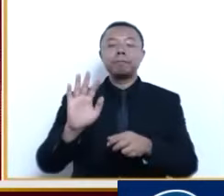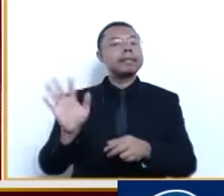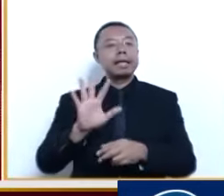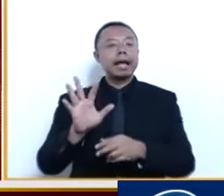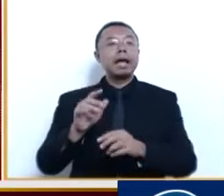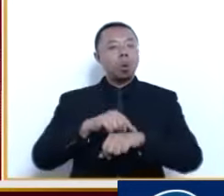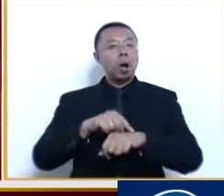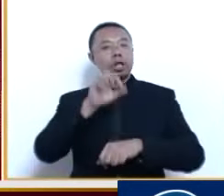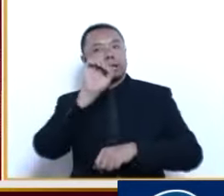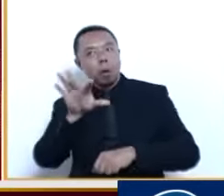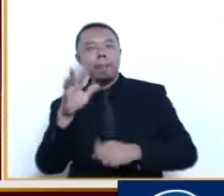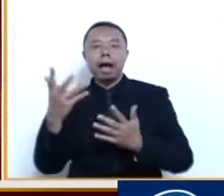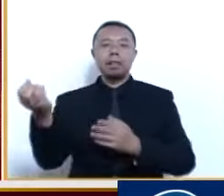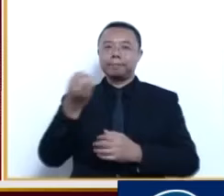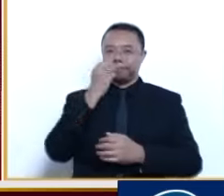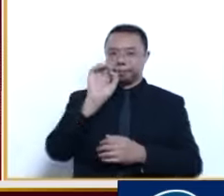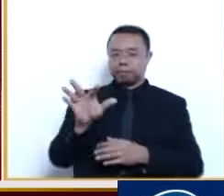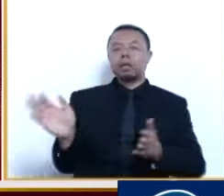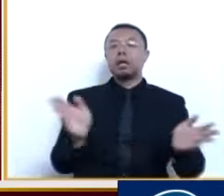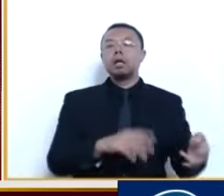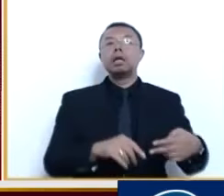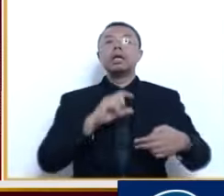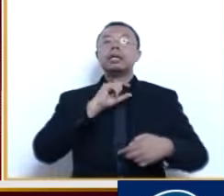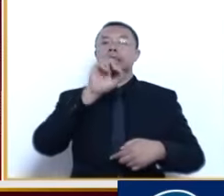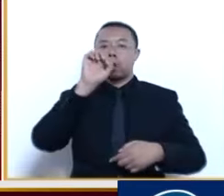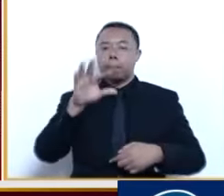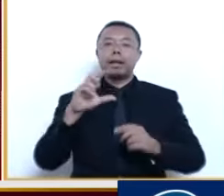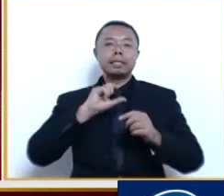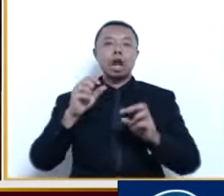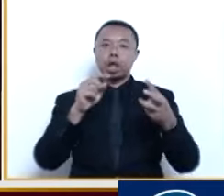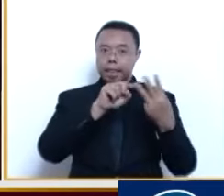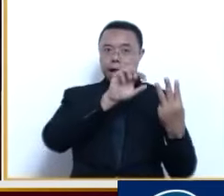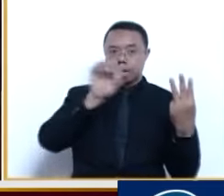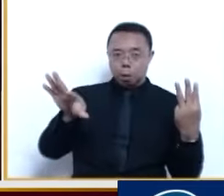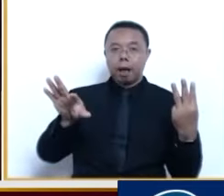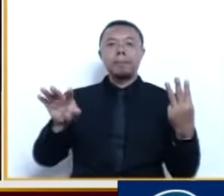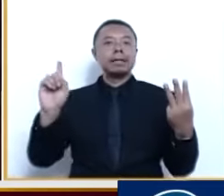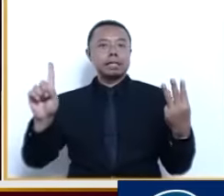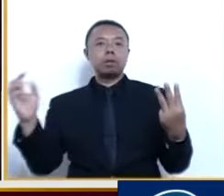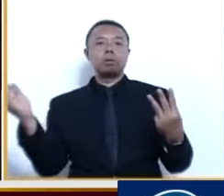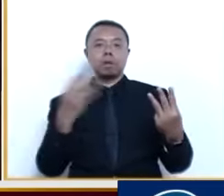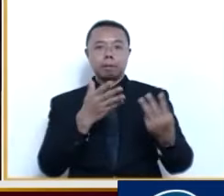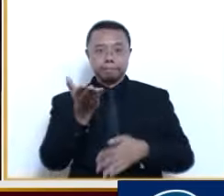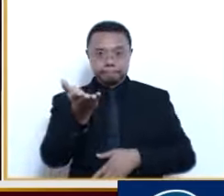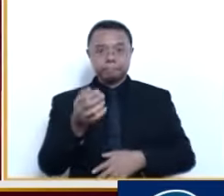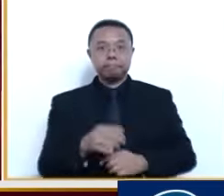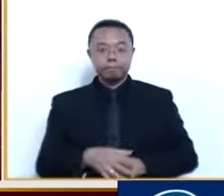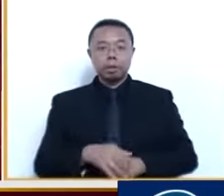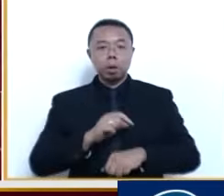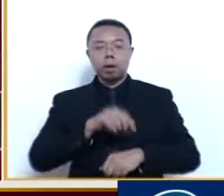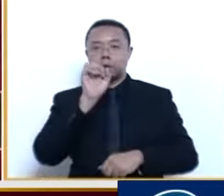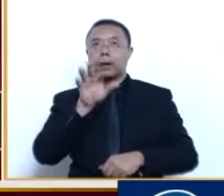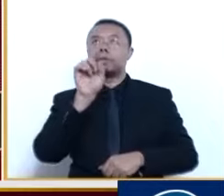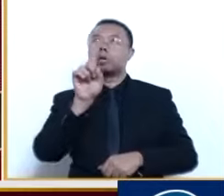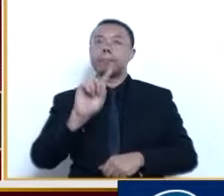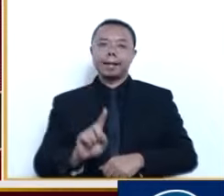menyampaikan jawaban dan juga tanggapan berikutnya jawaban dari paslon nomor urut 3 silakan diberikan tanggapan paslon nomor urut 1 waktunya 1